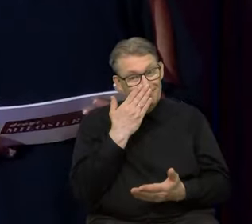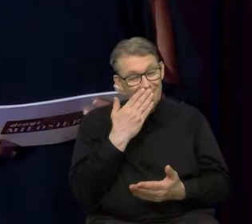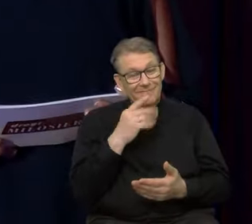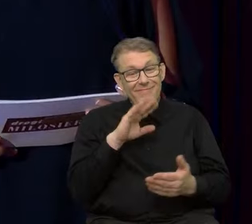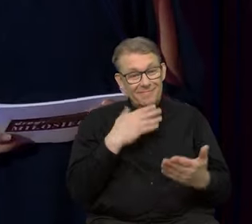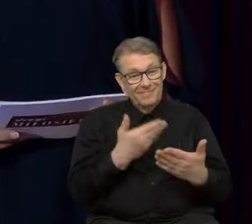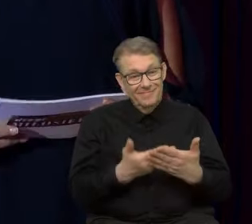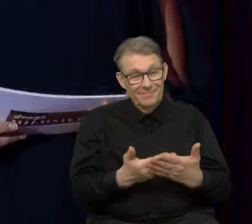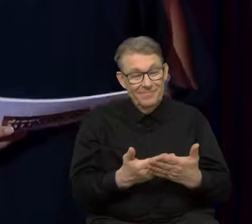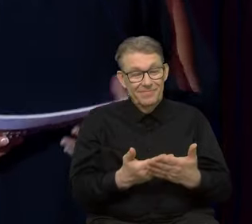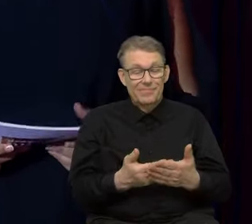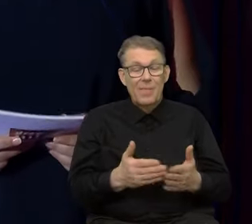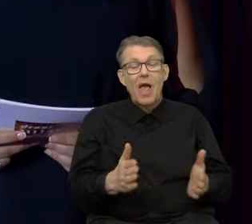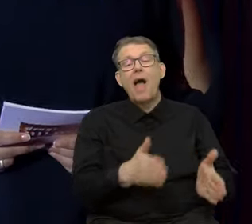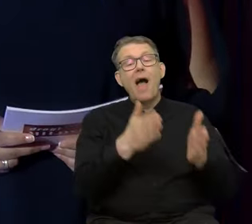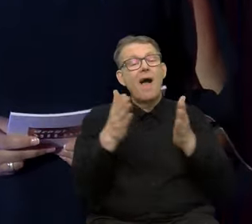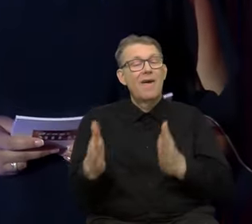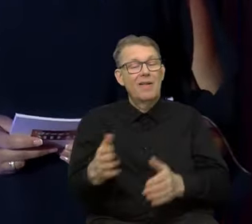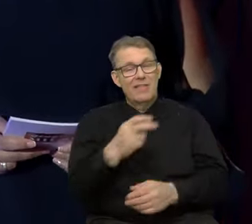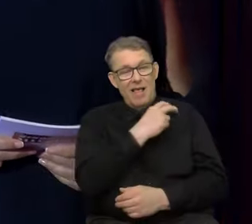Przed nami kolejna kategoria.